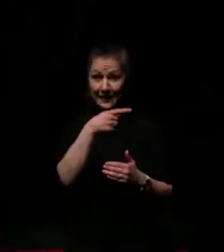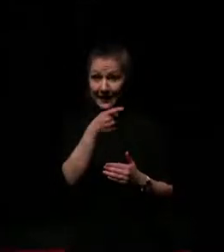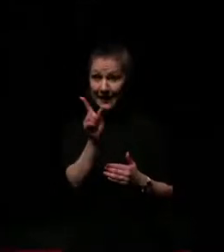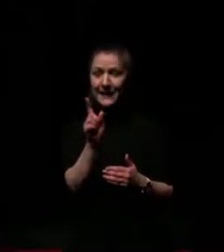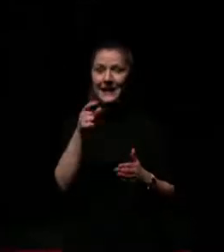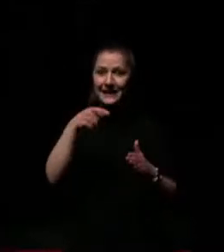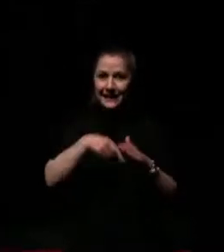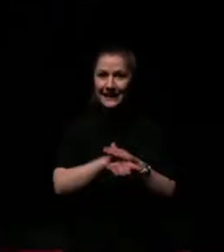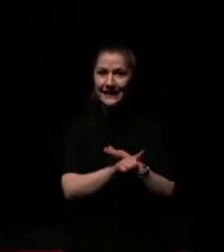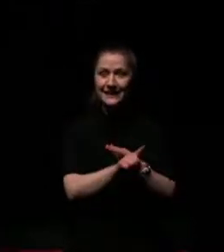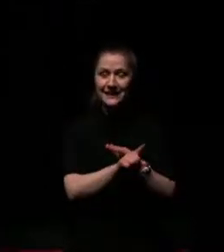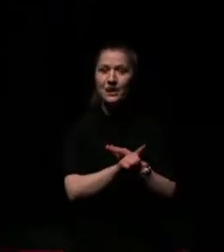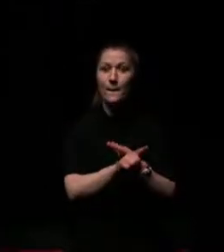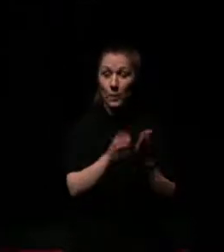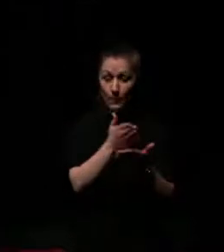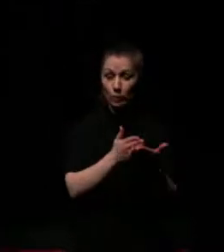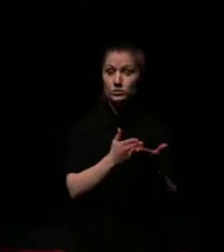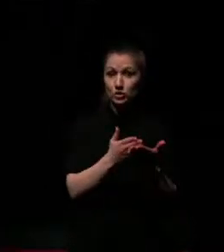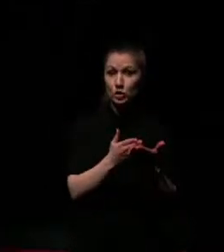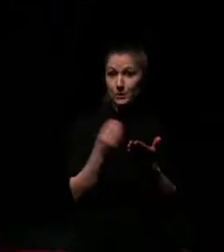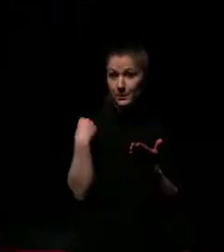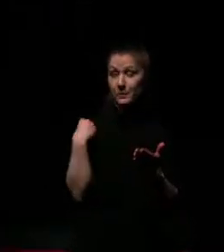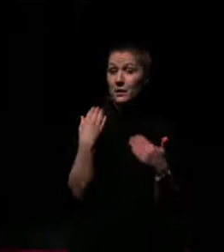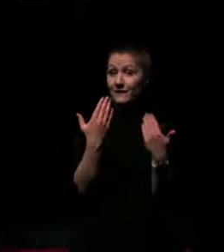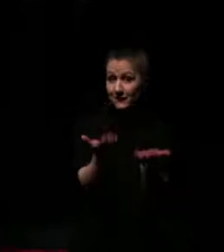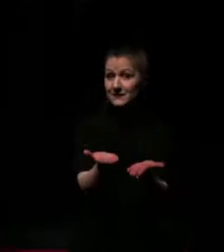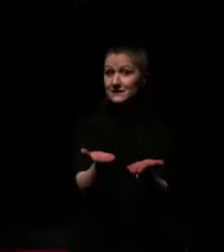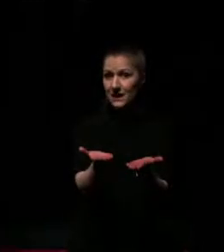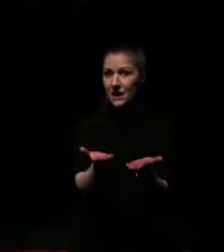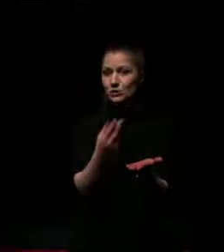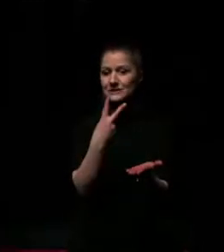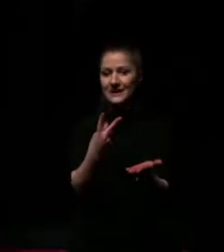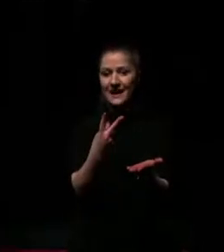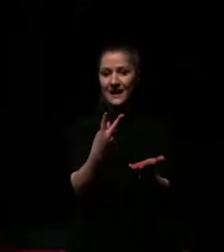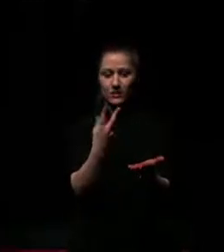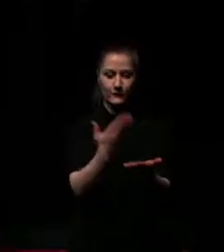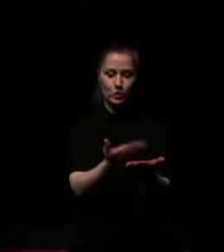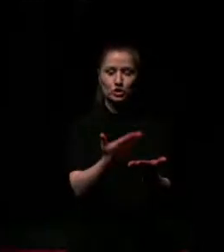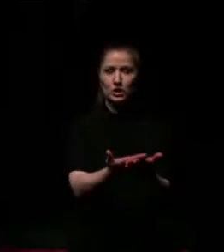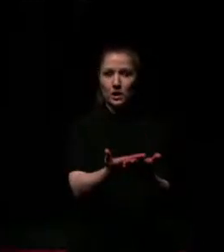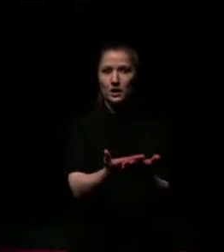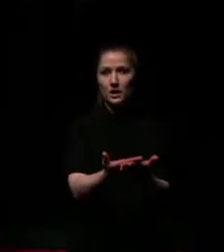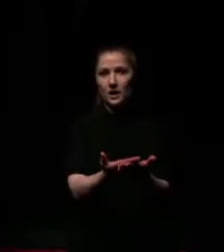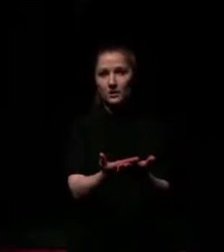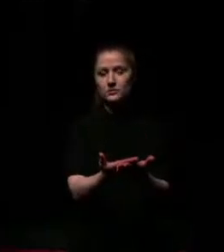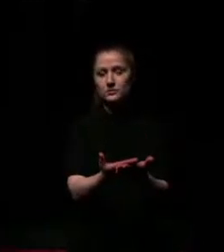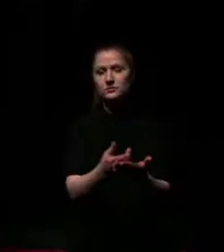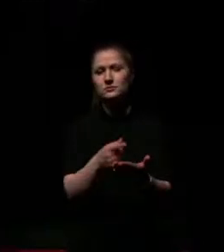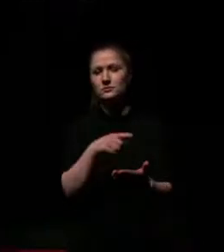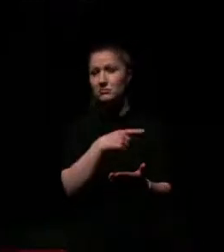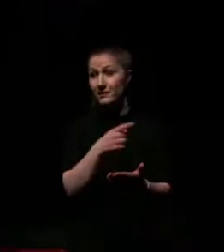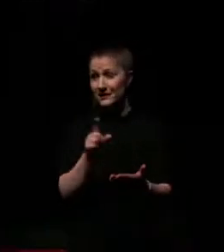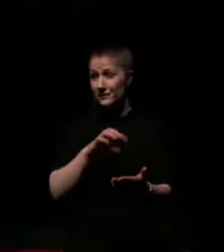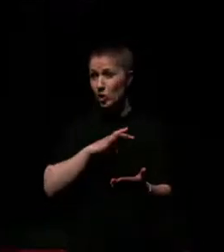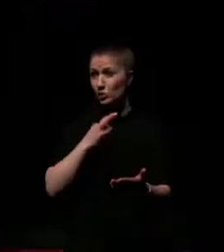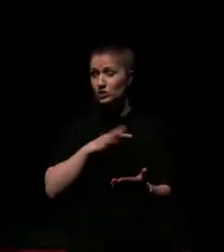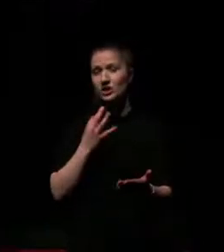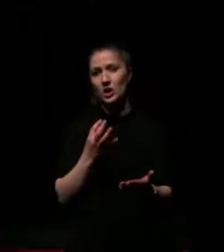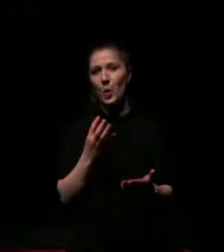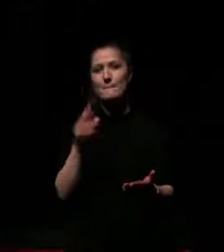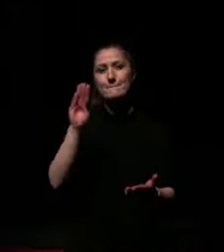den måten som ble vist her tidligere, og der får en opp hele forslaget, der en tar stilling til om en ønsker at Bernhard Kvål skal bli med